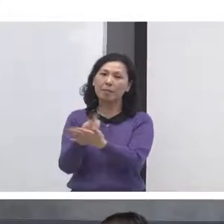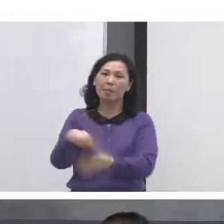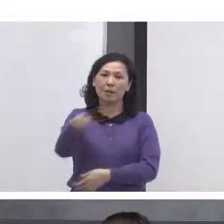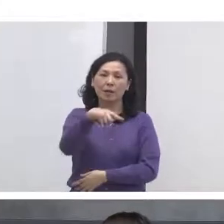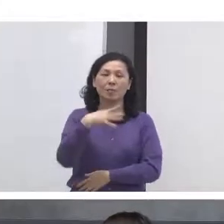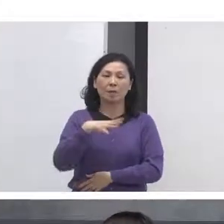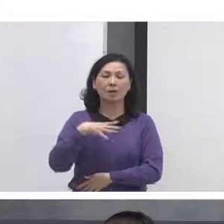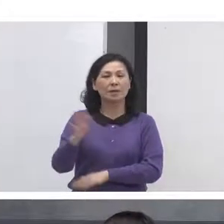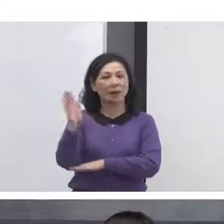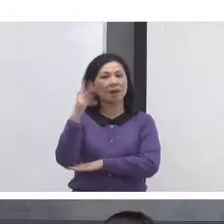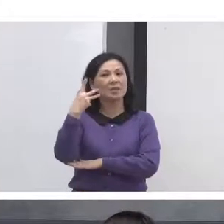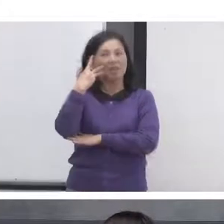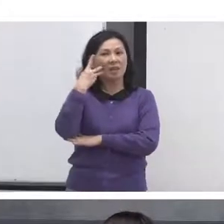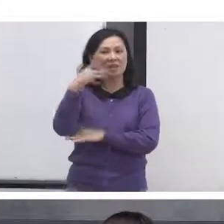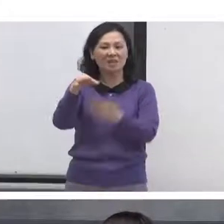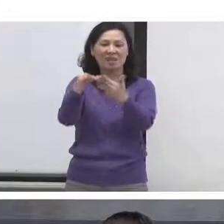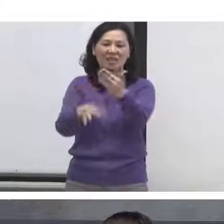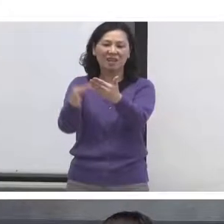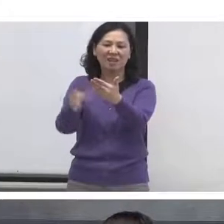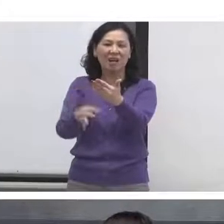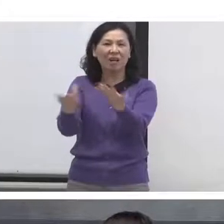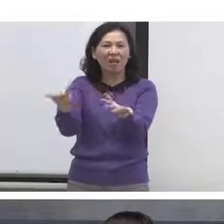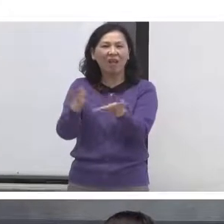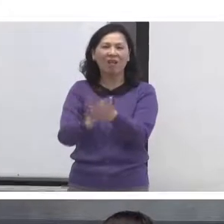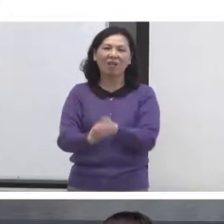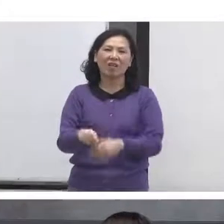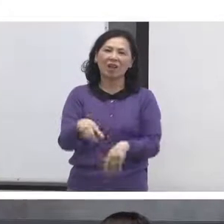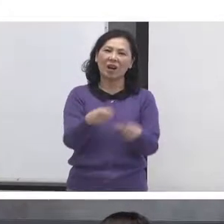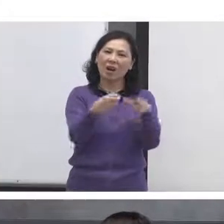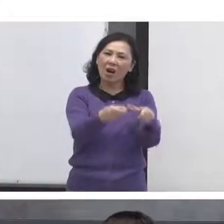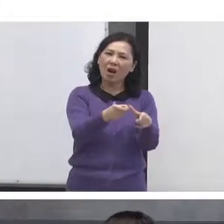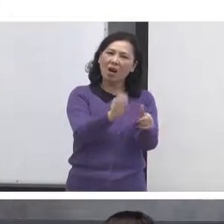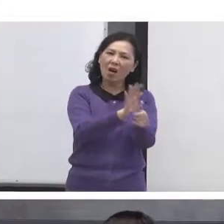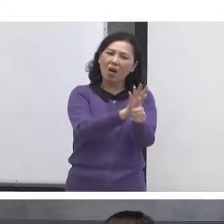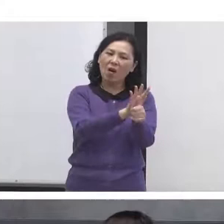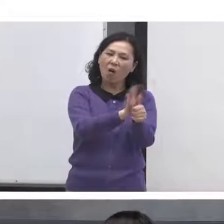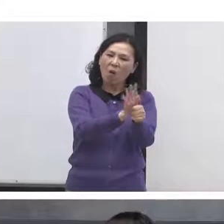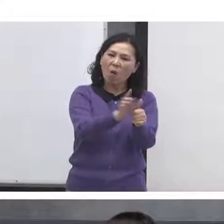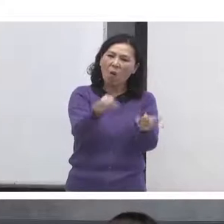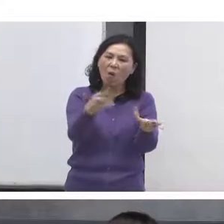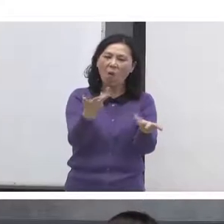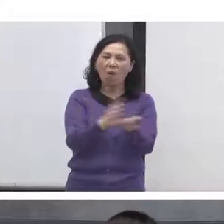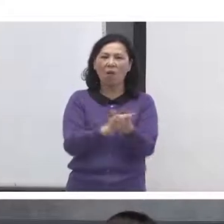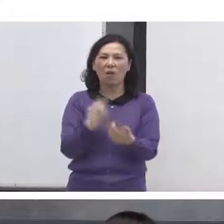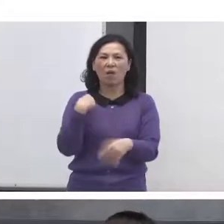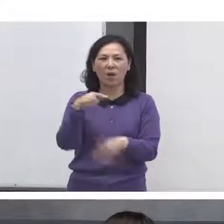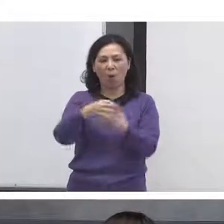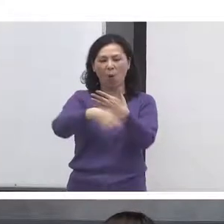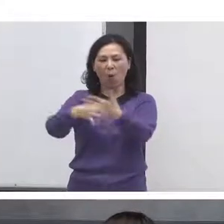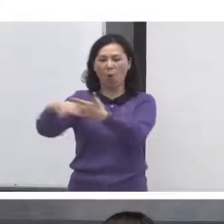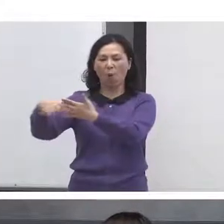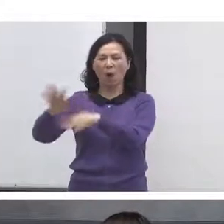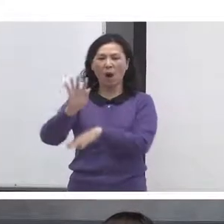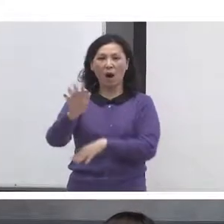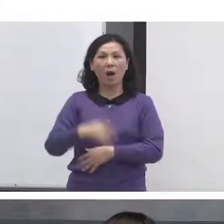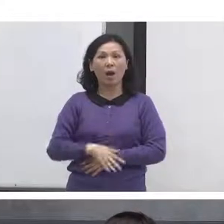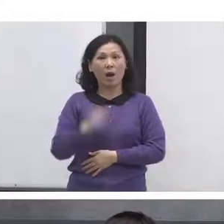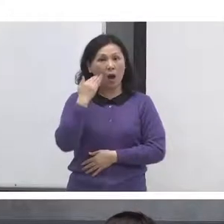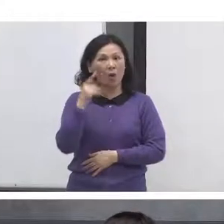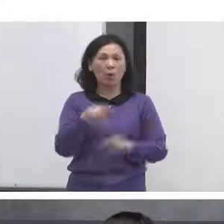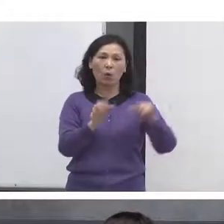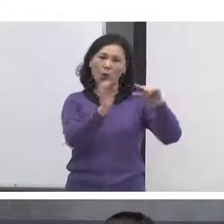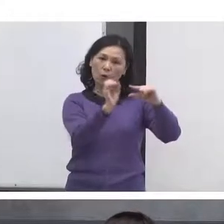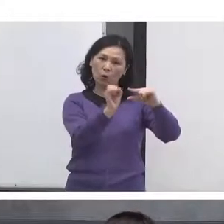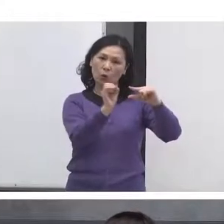政治制度啊，很多就是公益的部分它是会有很多缺陷的。那如果 G0V 的专案已